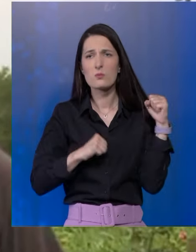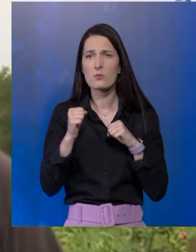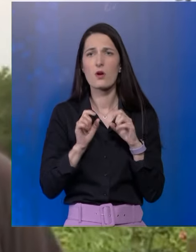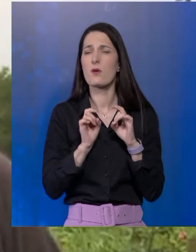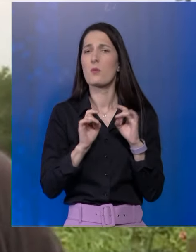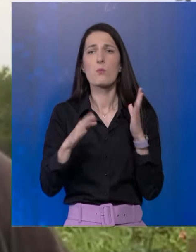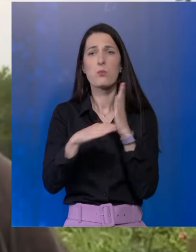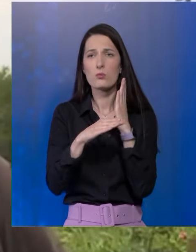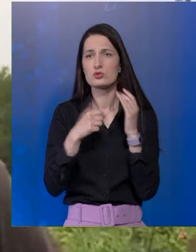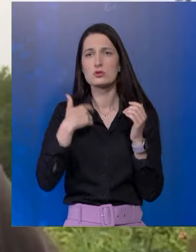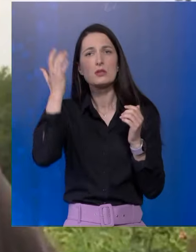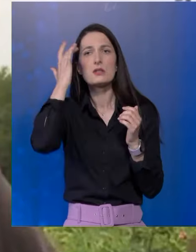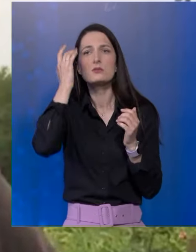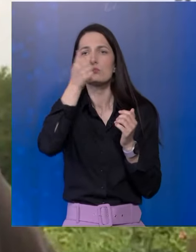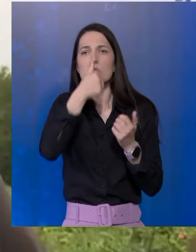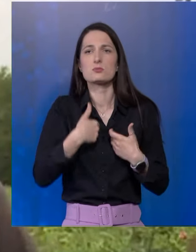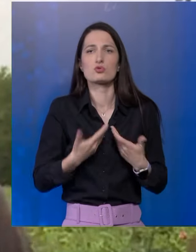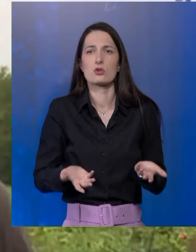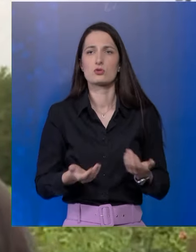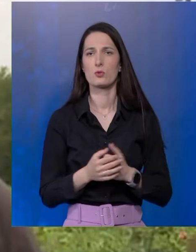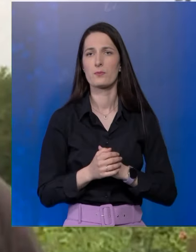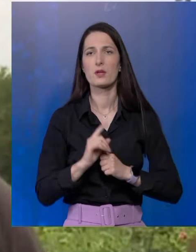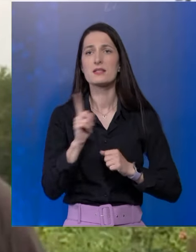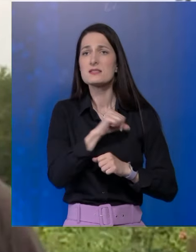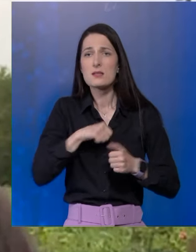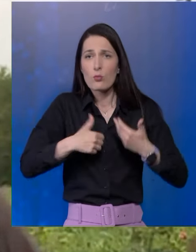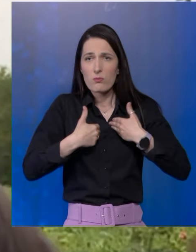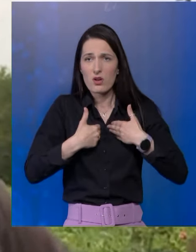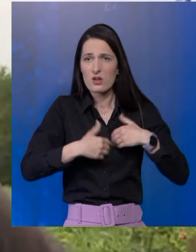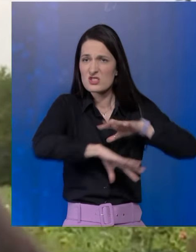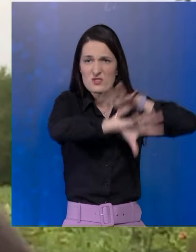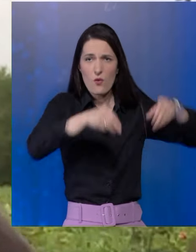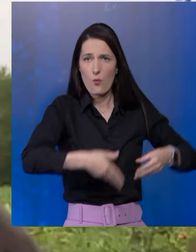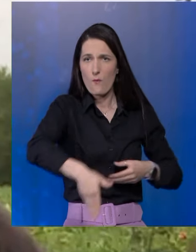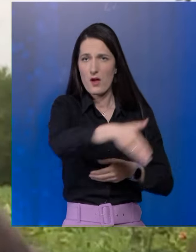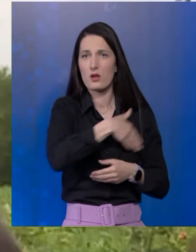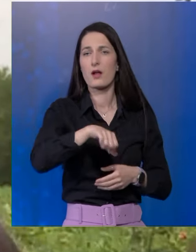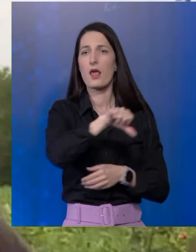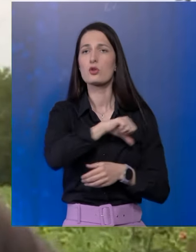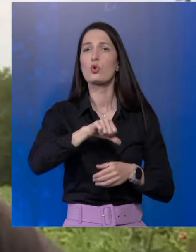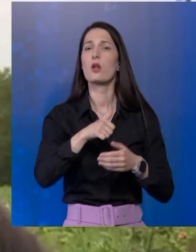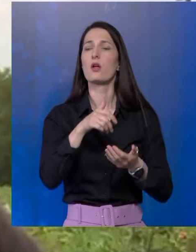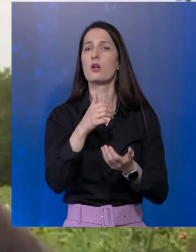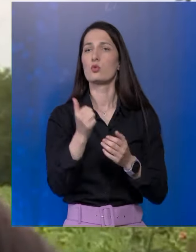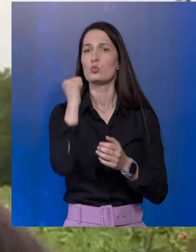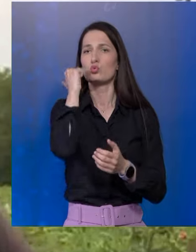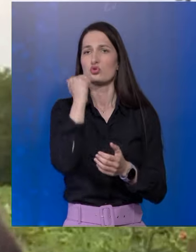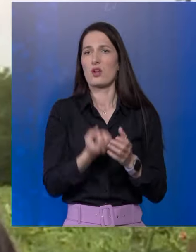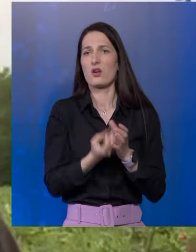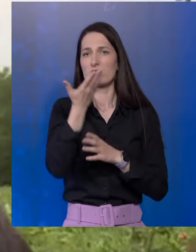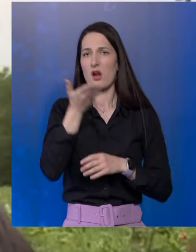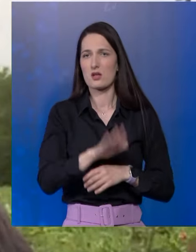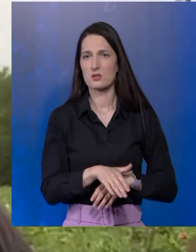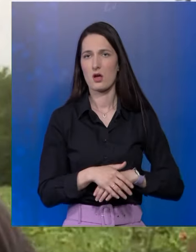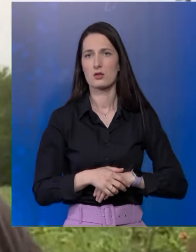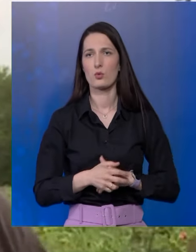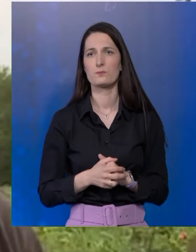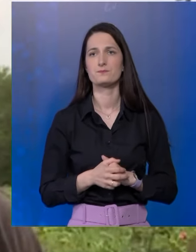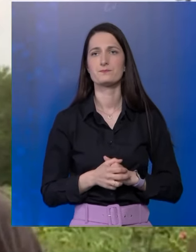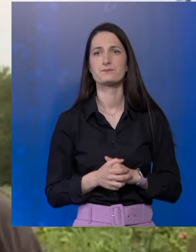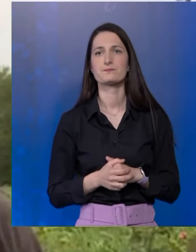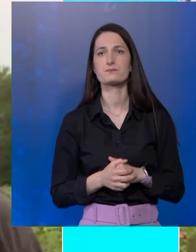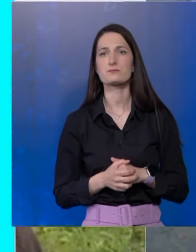kakve pomoći, ne znam ja, šta ćemo. Nije to samo u mene, nego čitav, ja pratim, čitav ovaj kraj, čitav region, nastradali smo